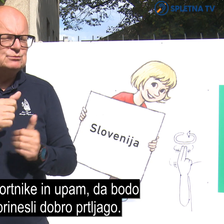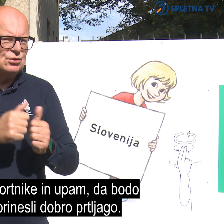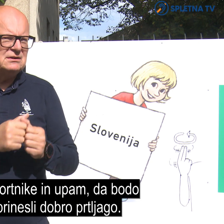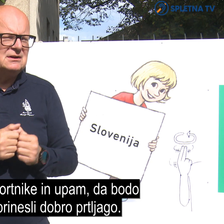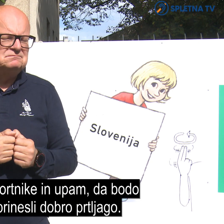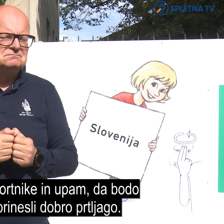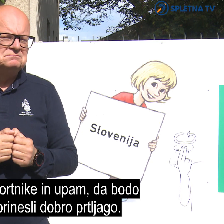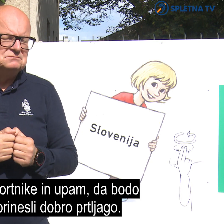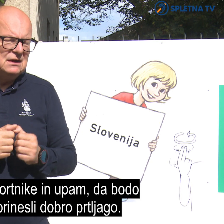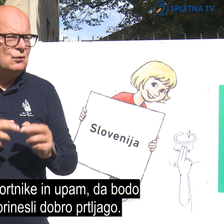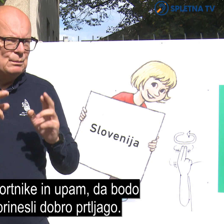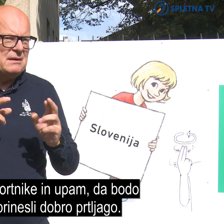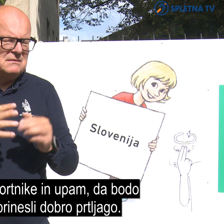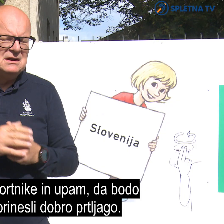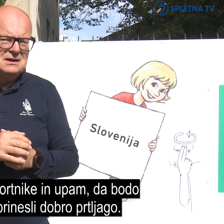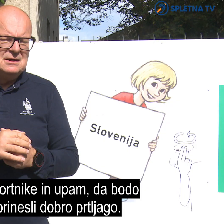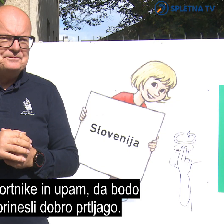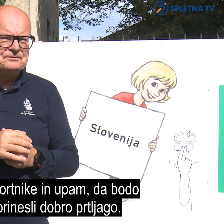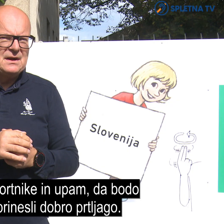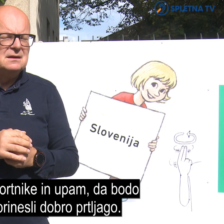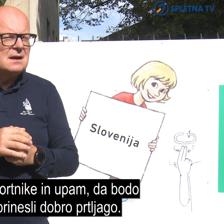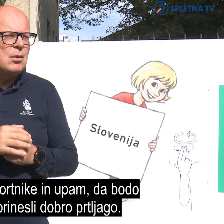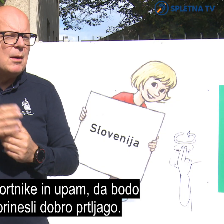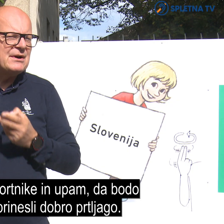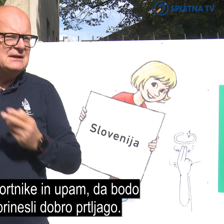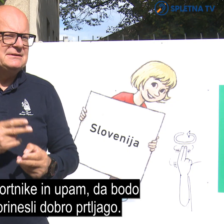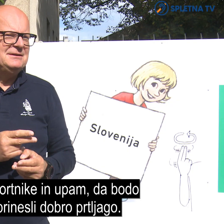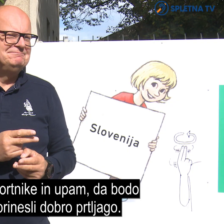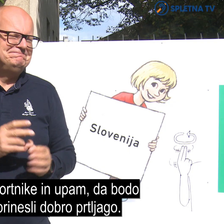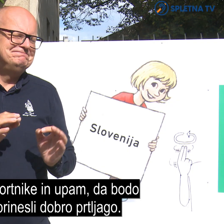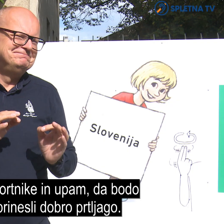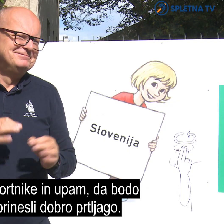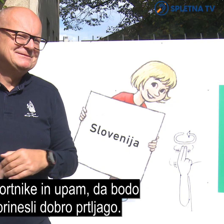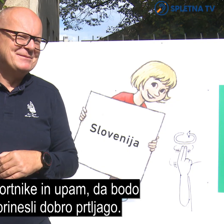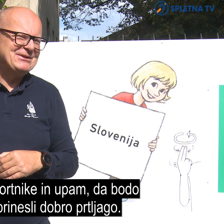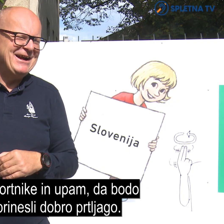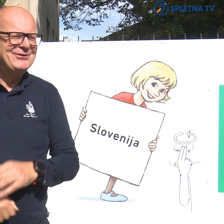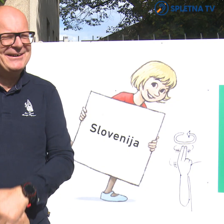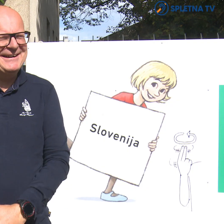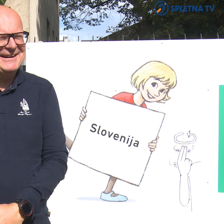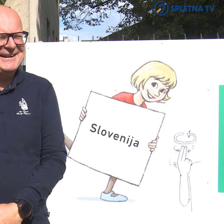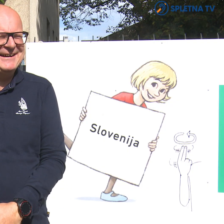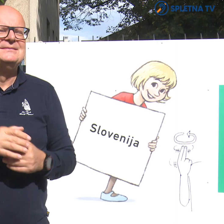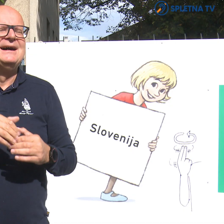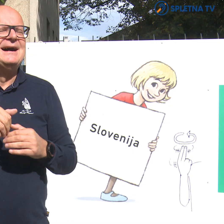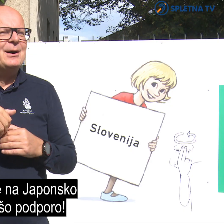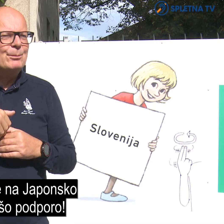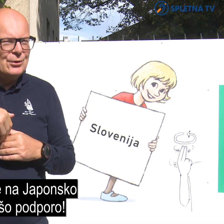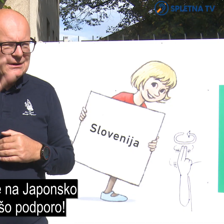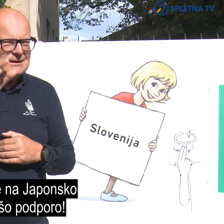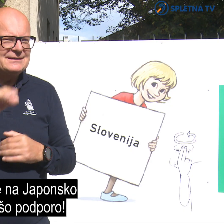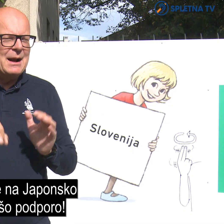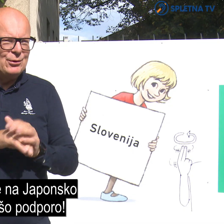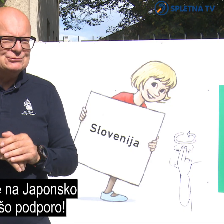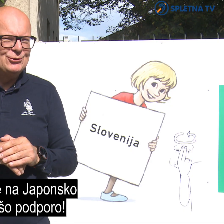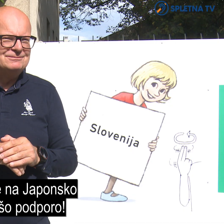Verjamem v te športnike in upam, da bodo s seboj nazaj prinesli dobro prtljago. Pojdite na